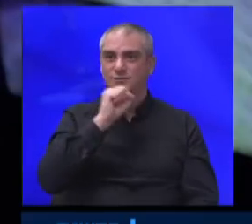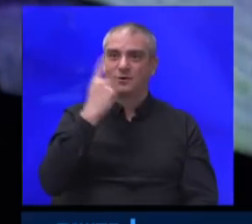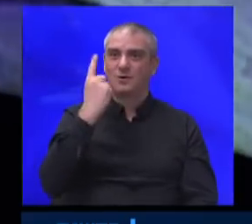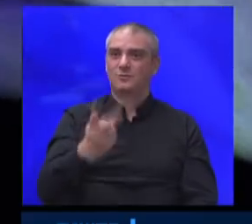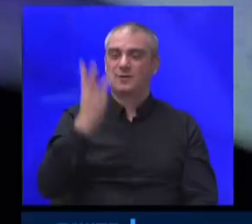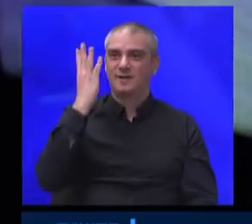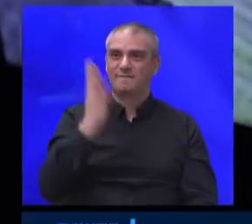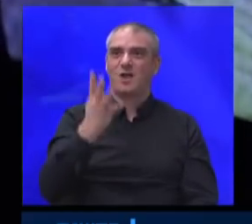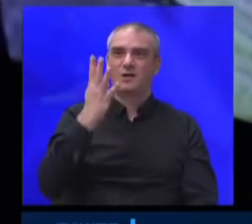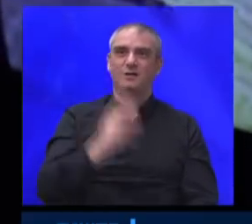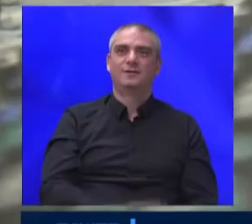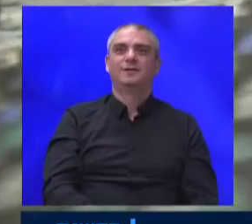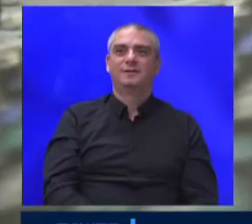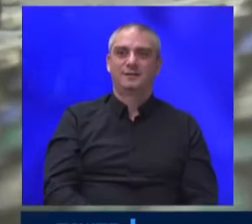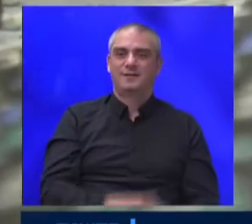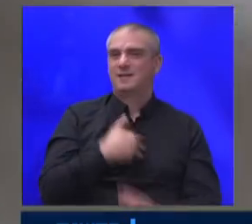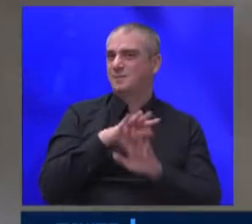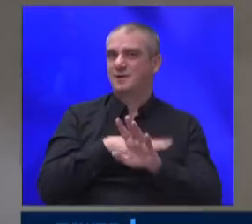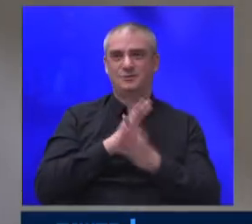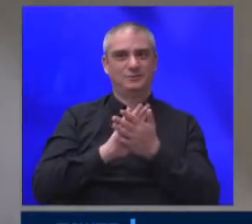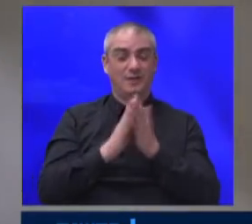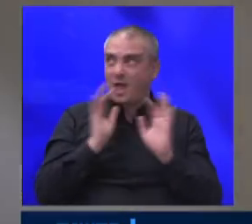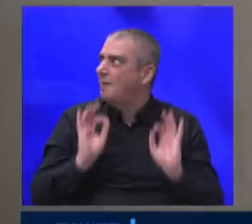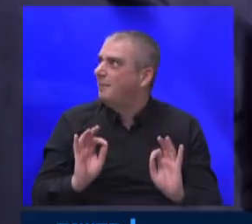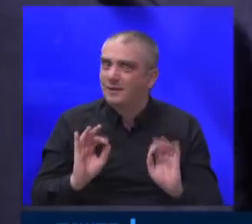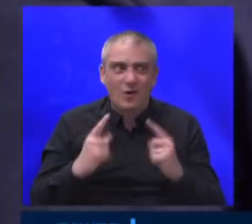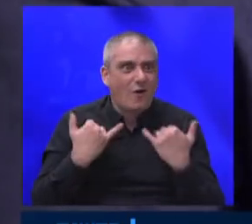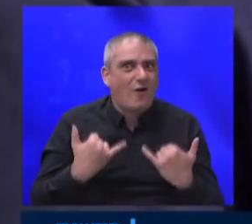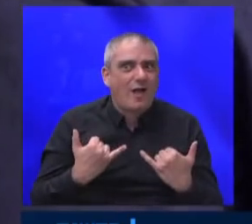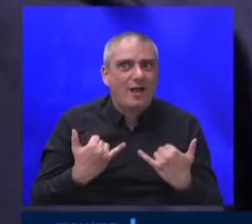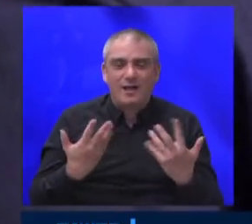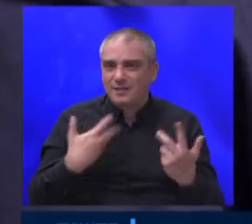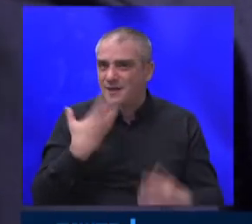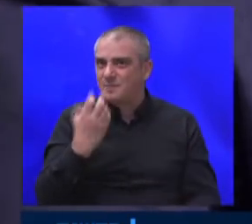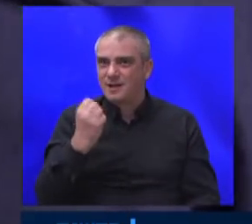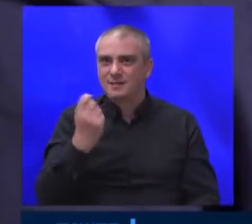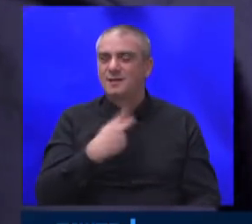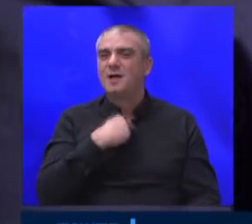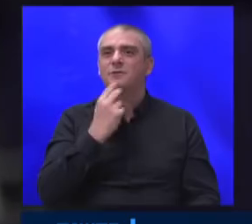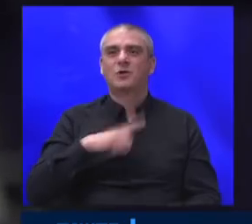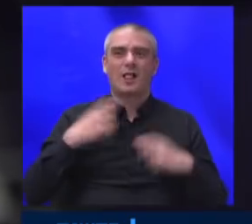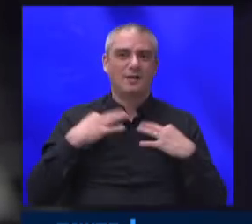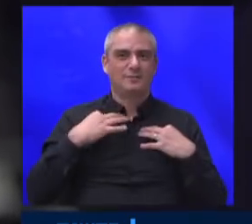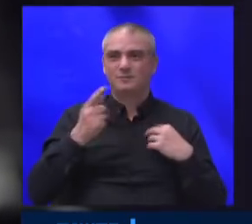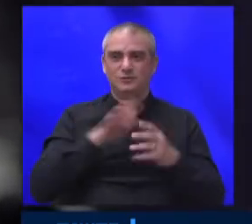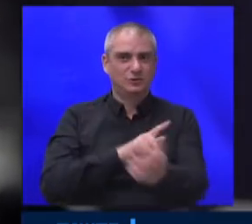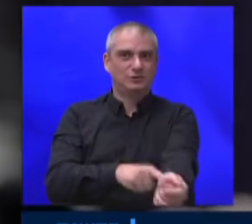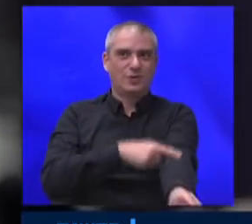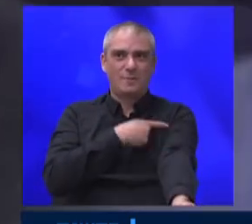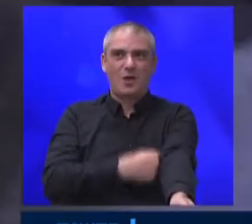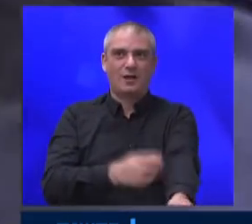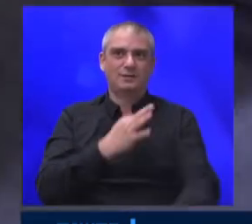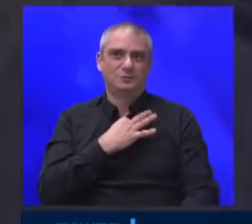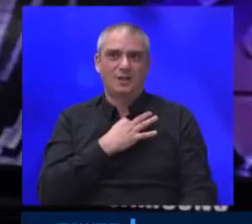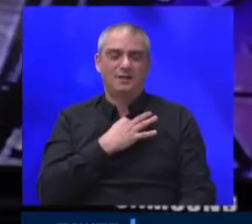I 1, 2, 3, 4. אני מרגיש, רגע, זה אמיתי? זה קורה עכשיו? אני מקליט את פסקול חיי ומה שזורם לי בעורקים. אבל שנייה